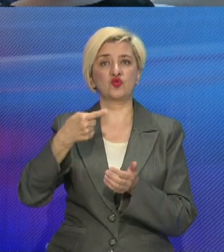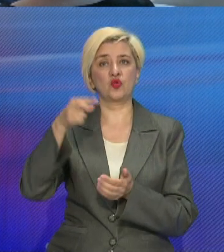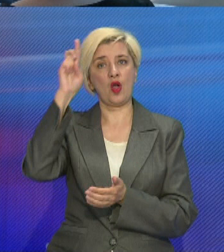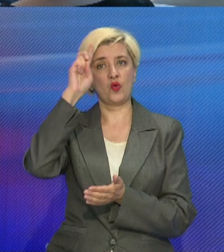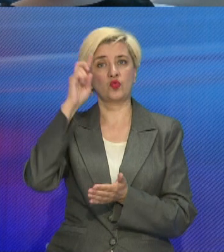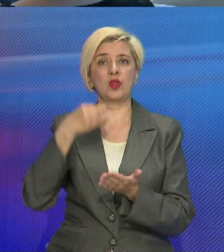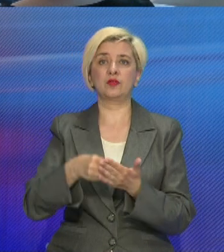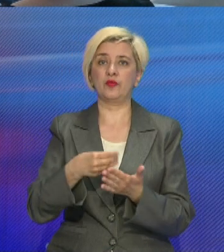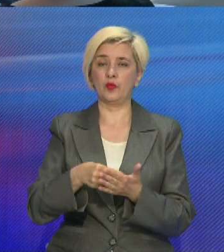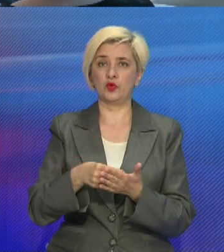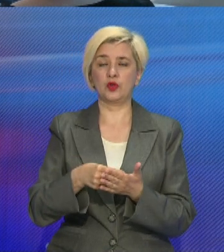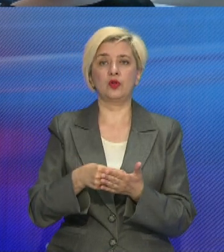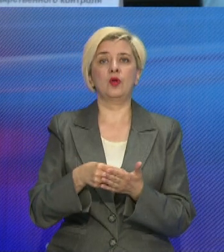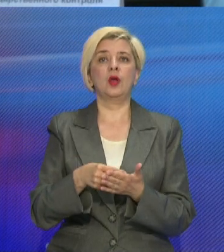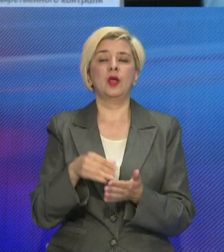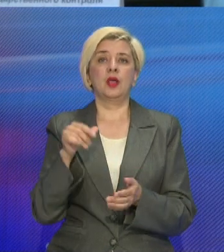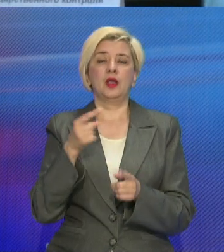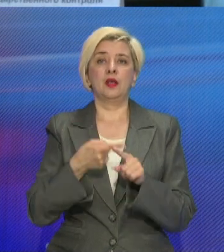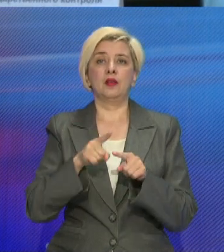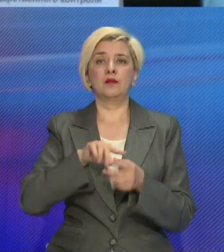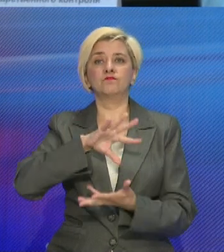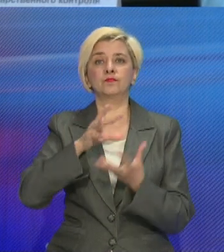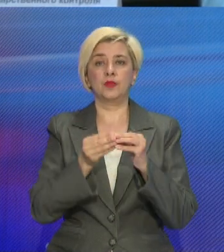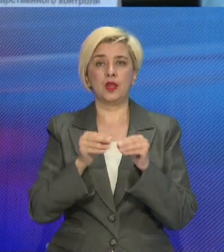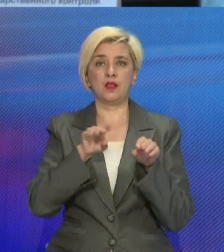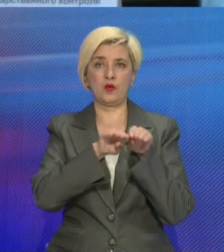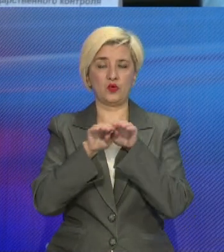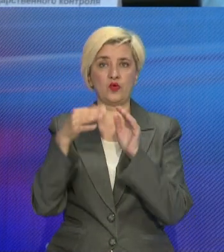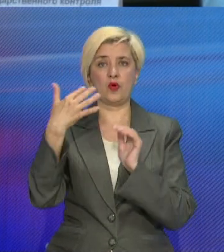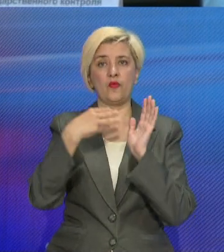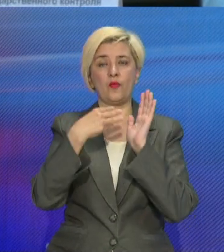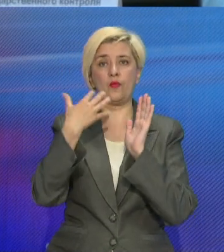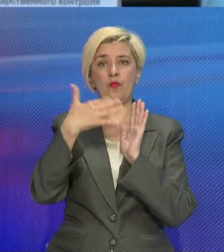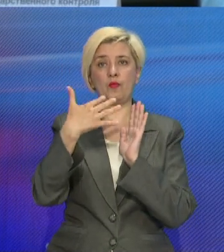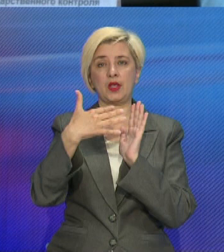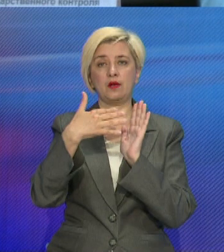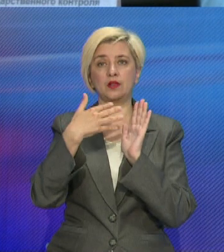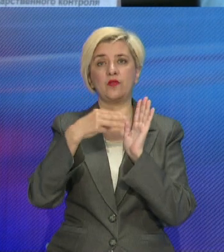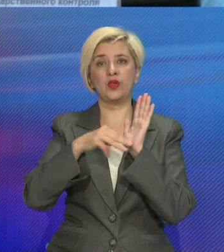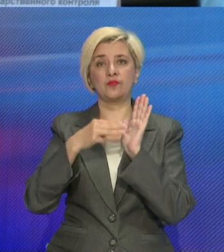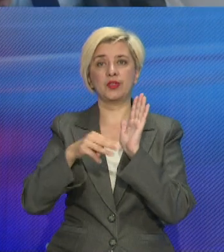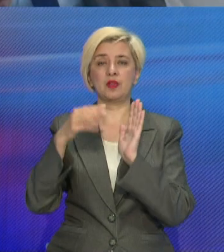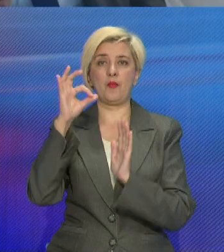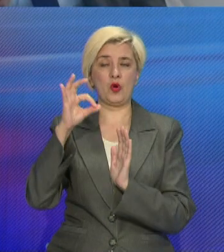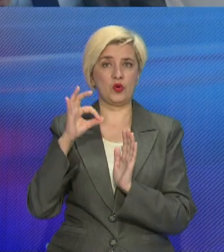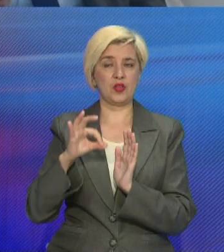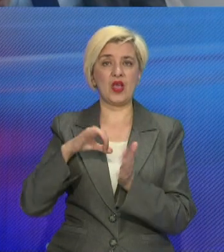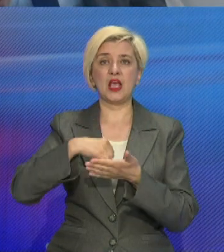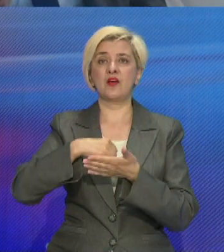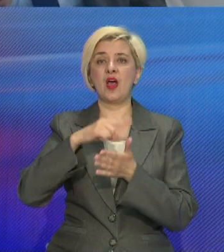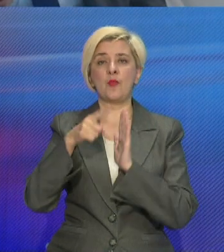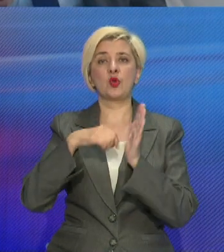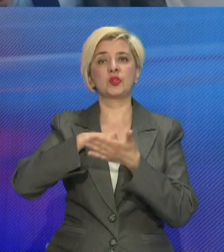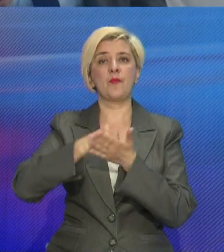гэты паказчык складваецца на ўзроўні ад 28 да 50%. А вось пытанне замасавання маладых спецыялістаў на першым